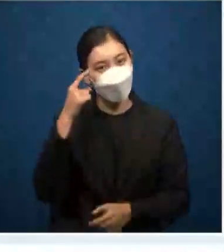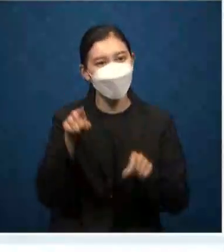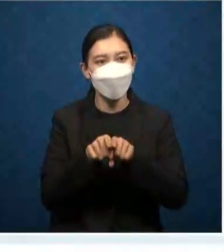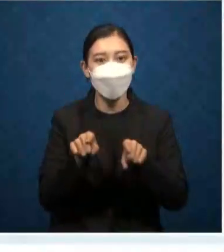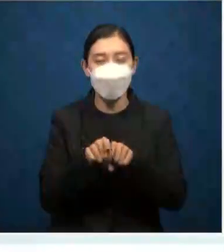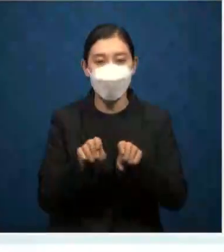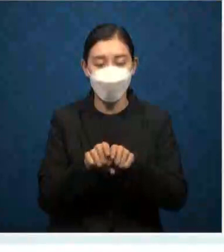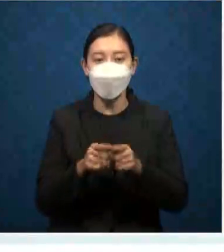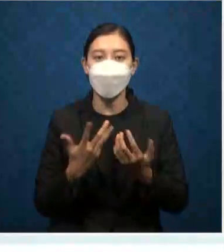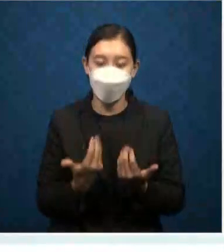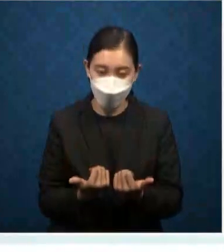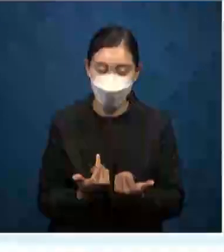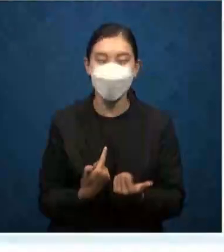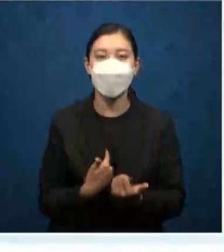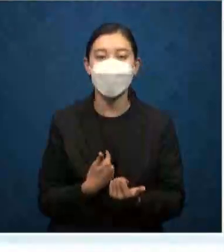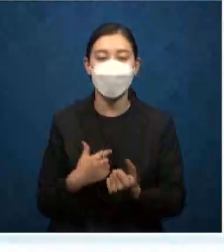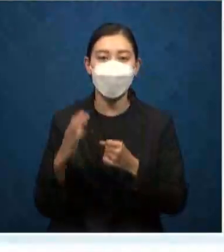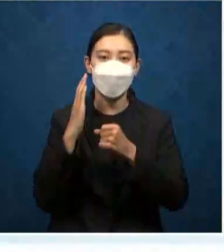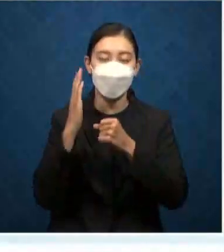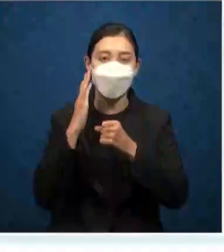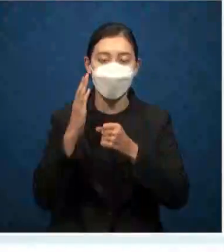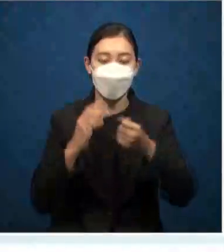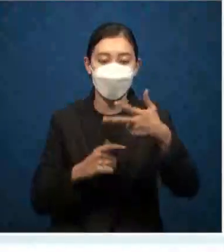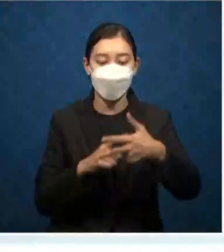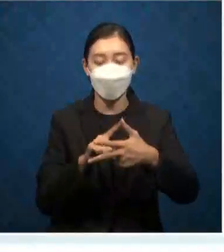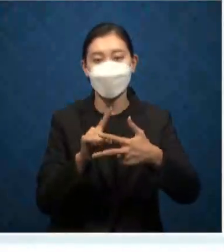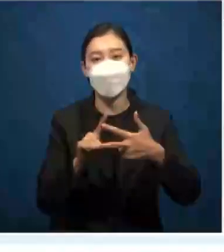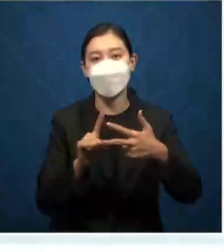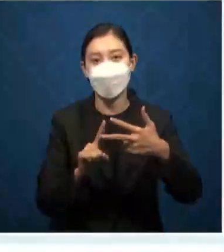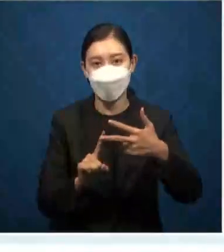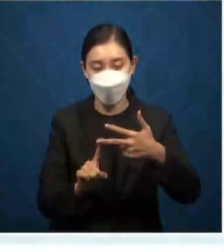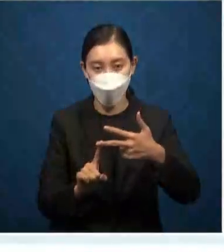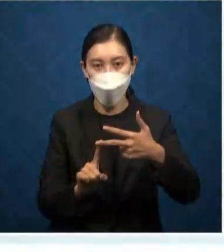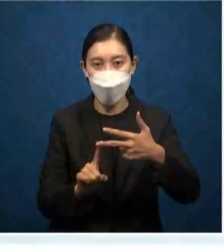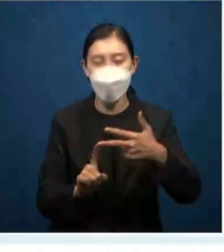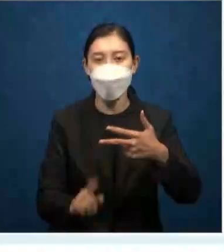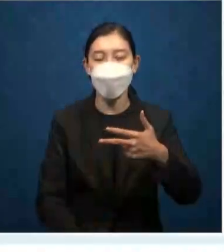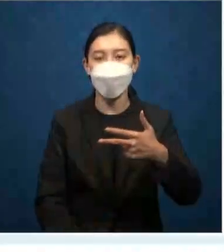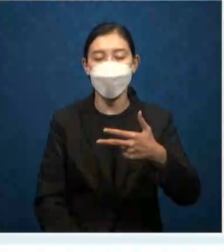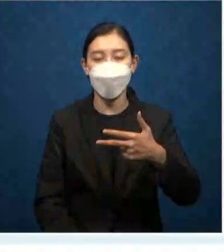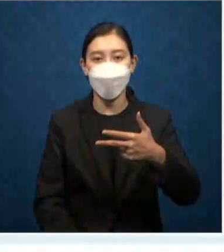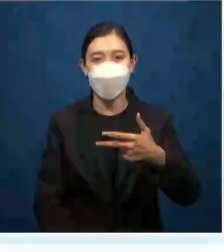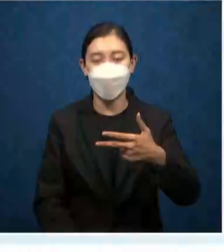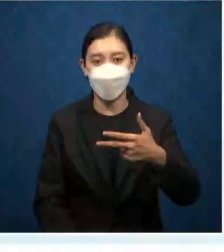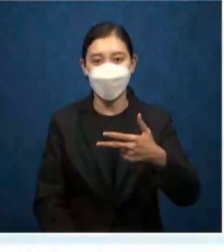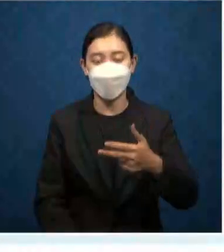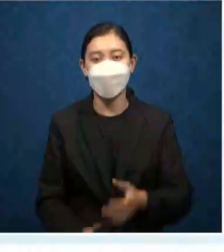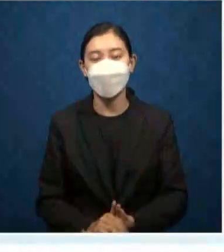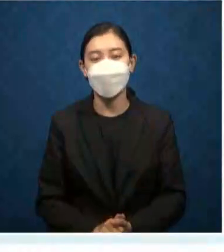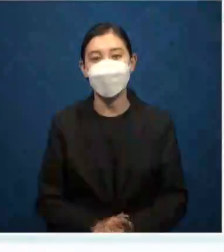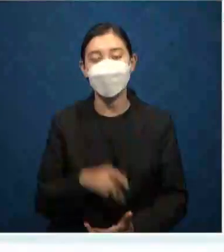ใช้เวลาในช่วงนี้จับประเด็น3ประเด็นนะครับในภาพรวมนั้นเราก็คงจะต้องสนับสนุนพร